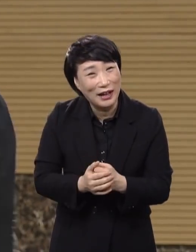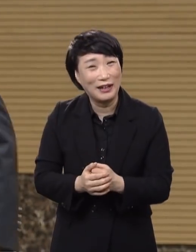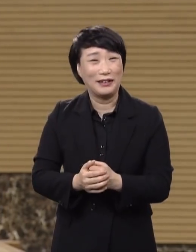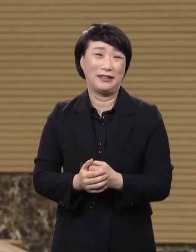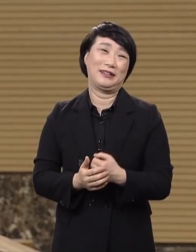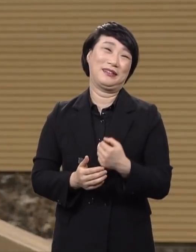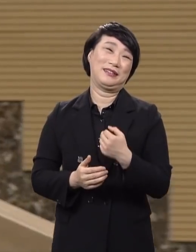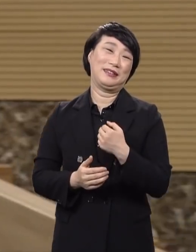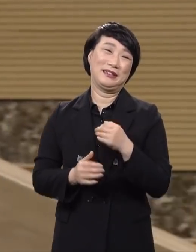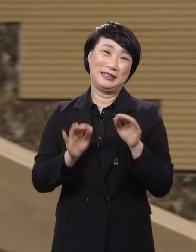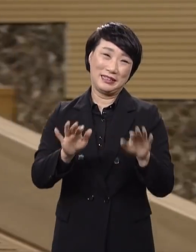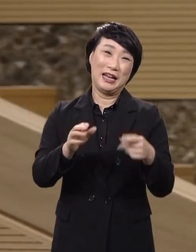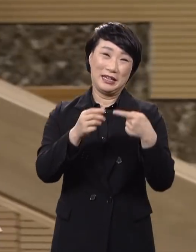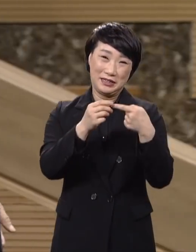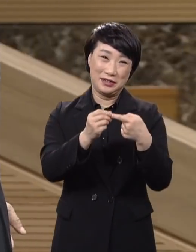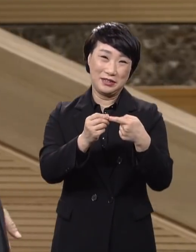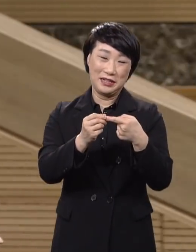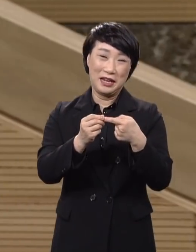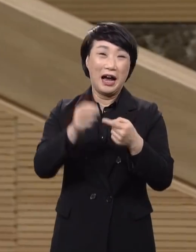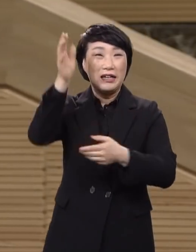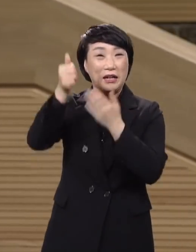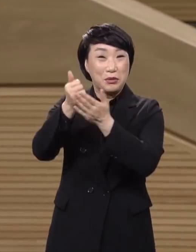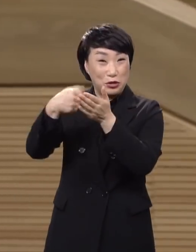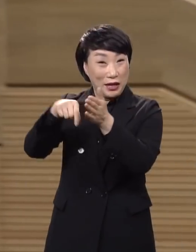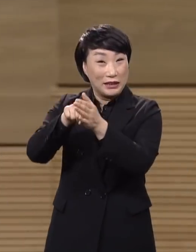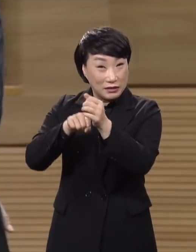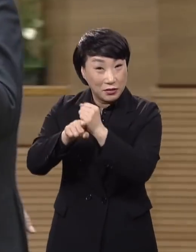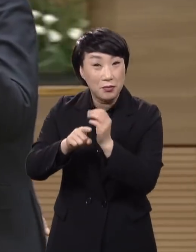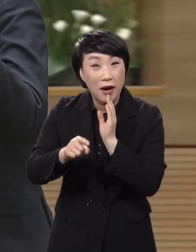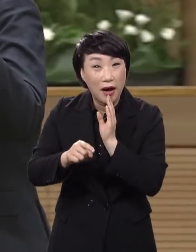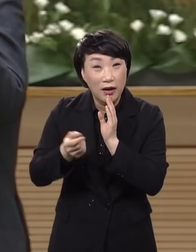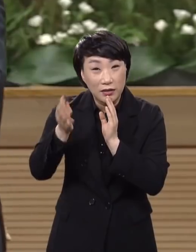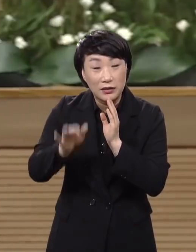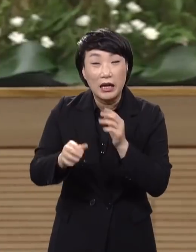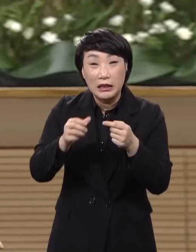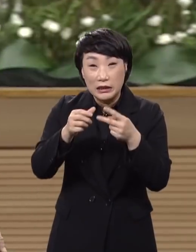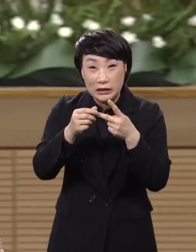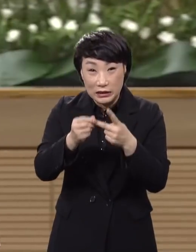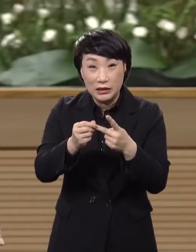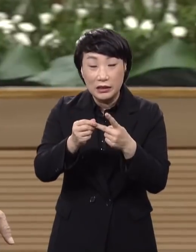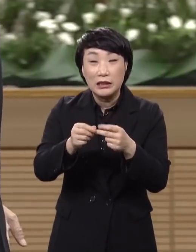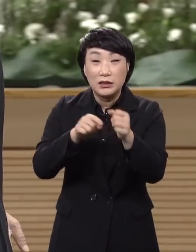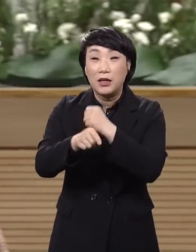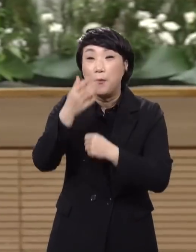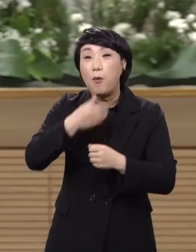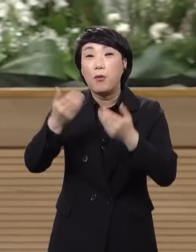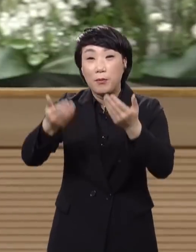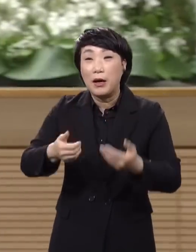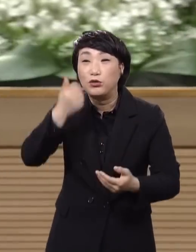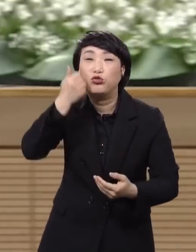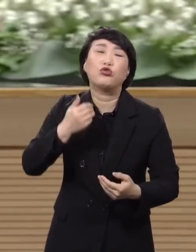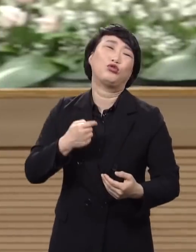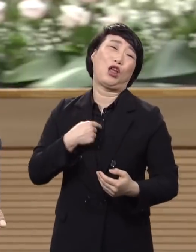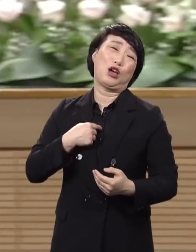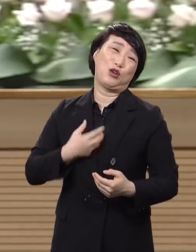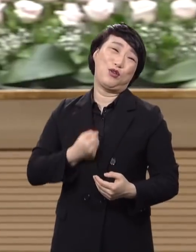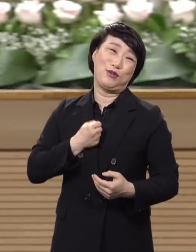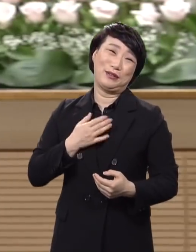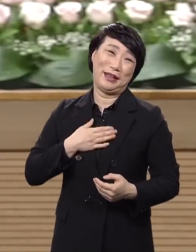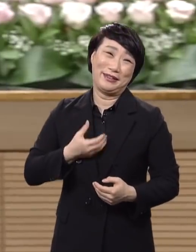응? 첫째는 하나님을 위한 뜻이었으나 그 뜻의 축복은 내 복이 되었더라 이